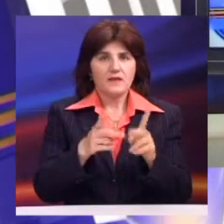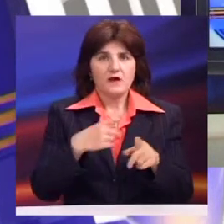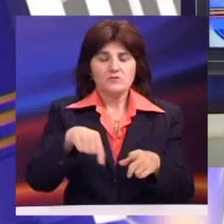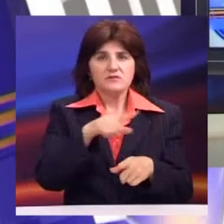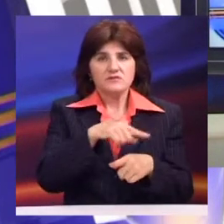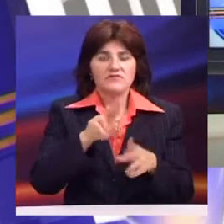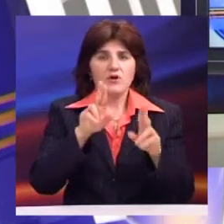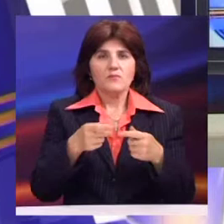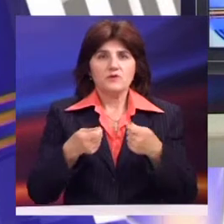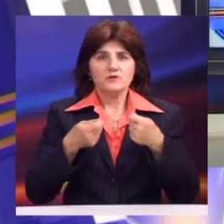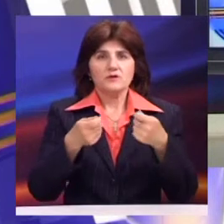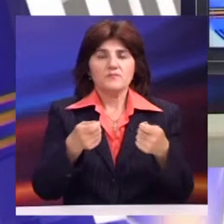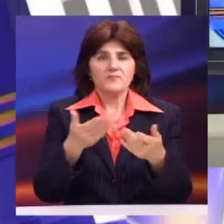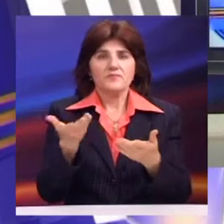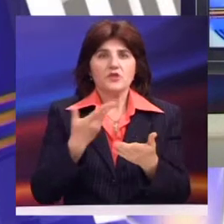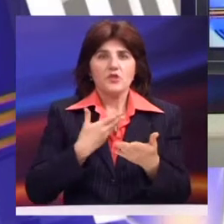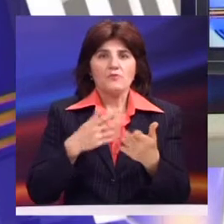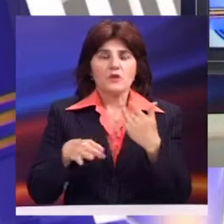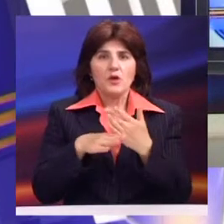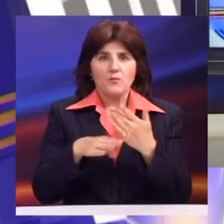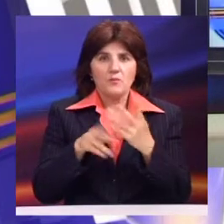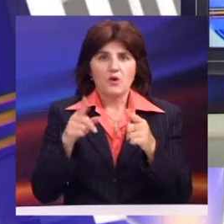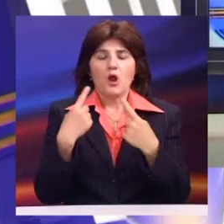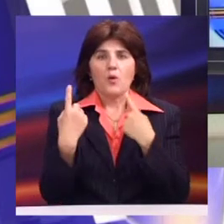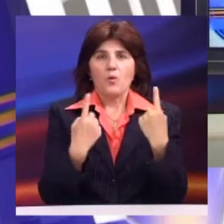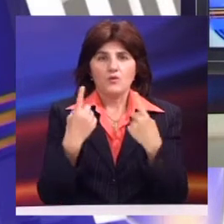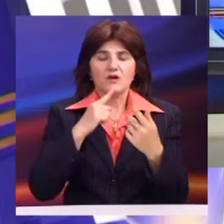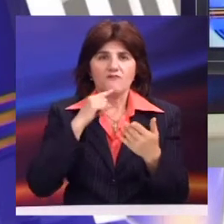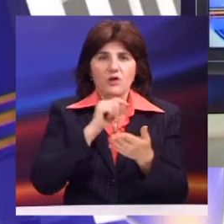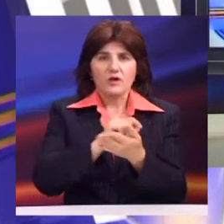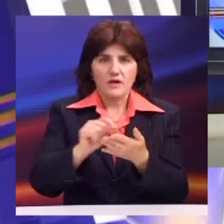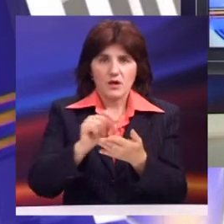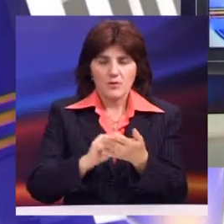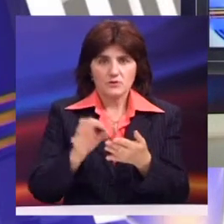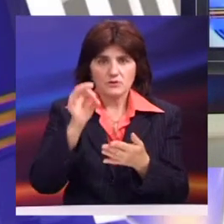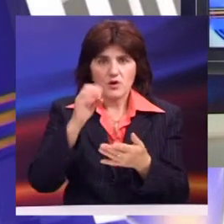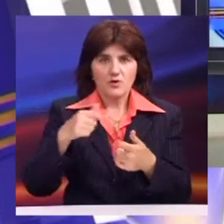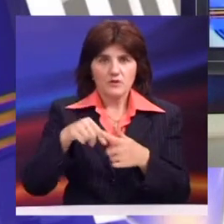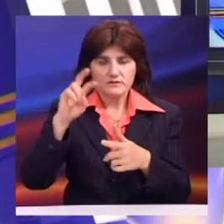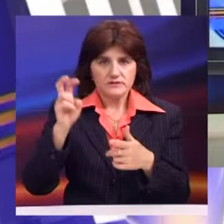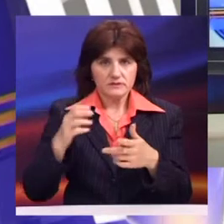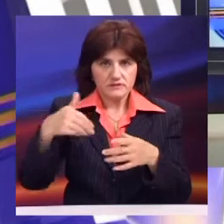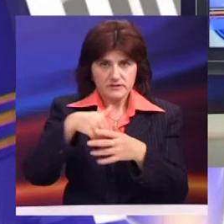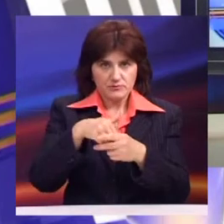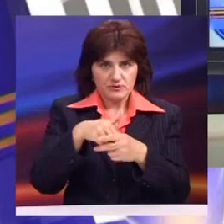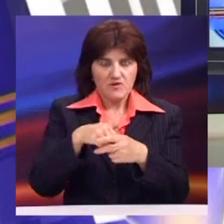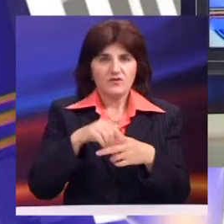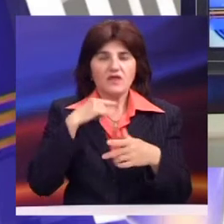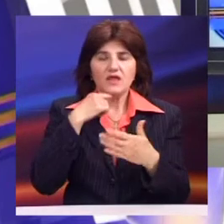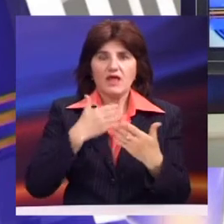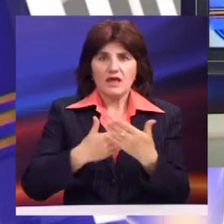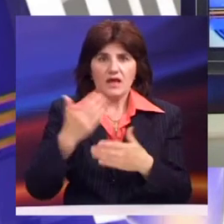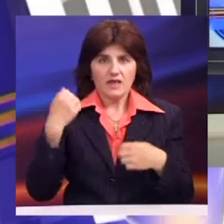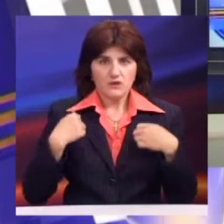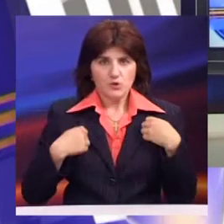poslodavci konkurisali za pomenuta sredstva, moraju da ispunjavaju određene uslove koji su propisani od strane Nacionalne službe za zapošljavanje